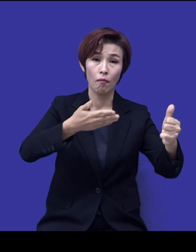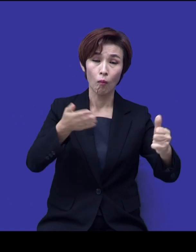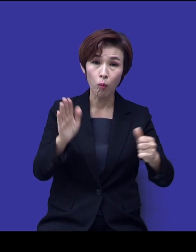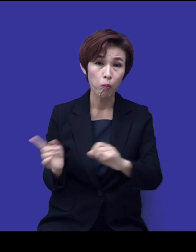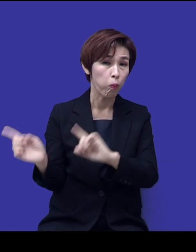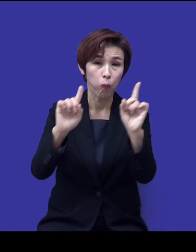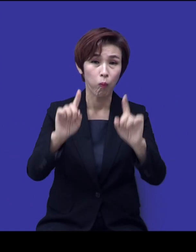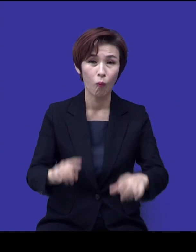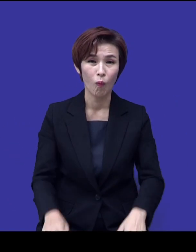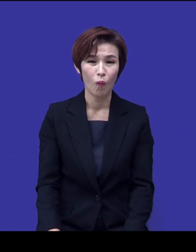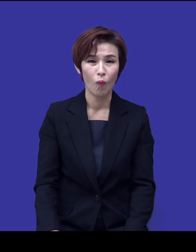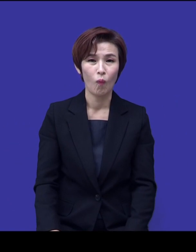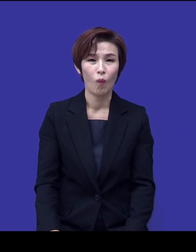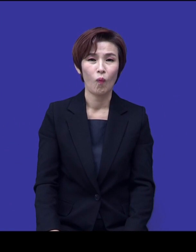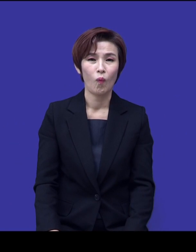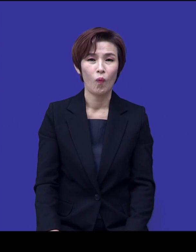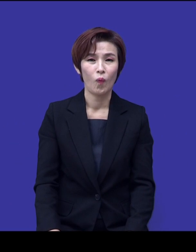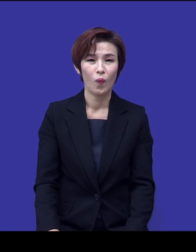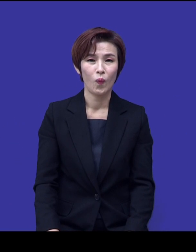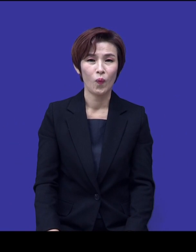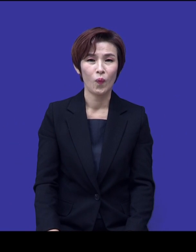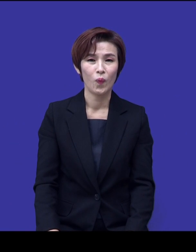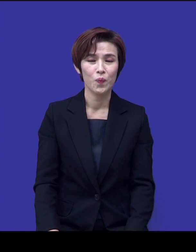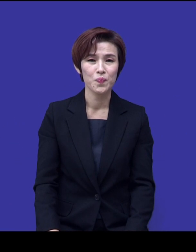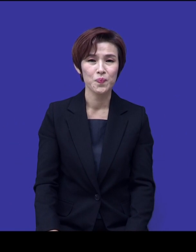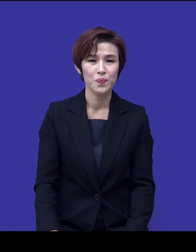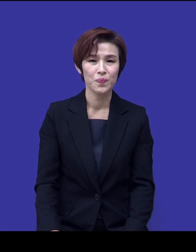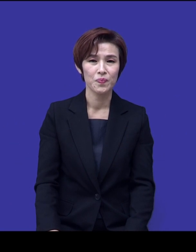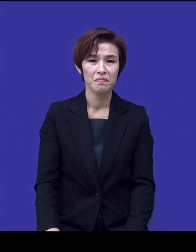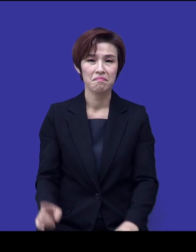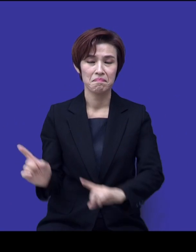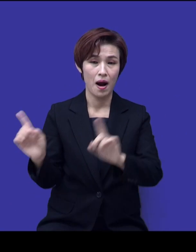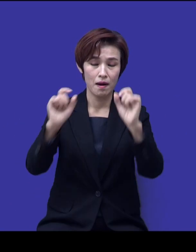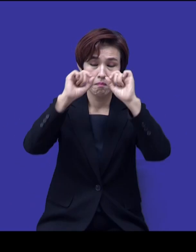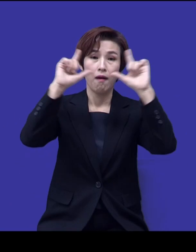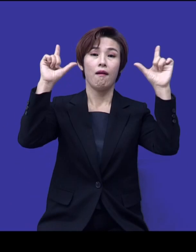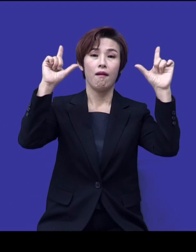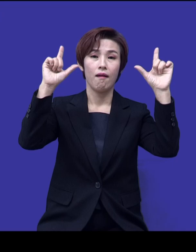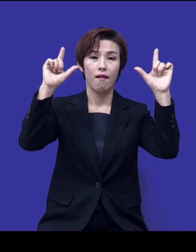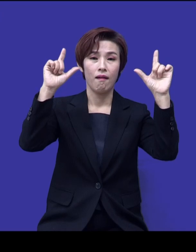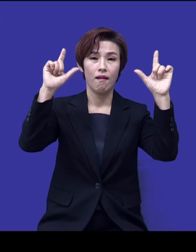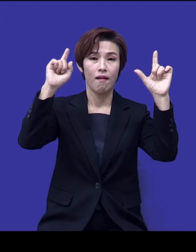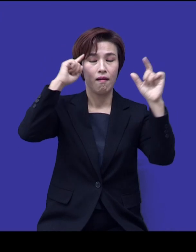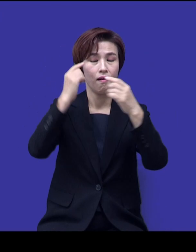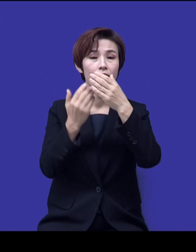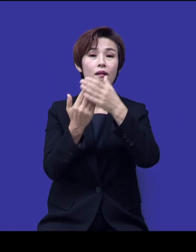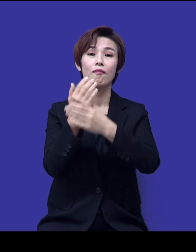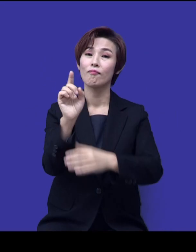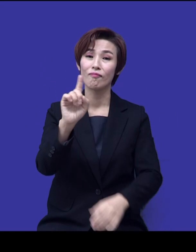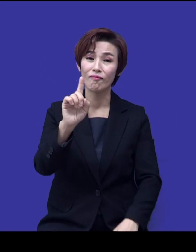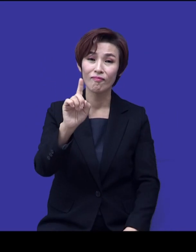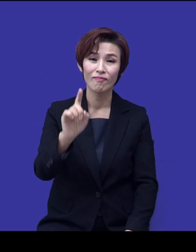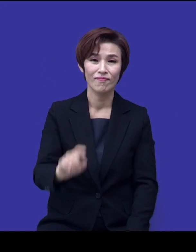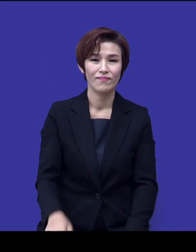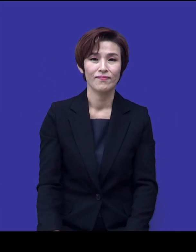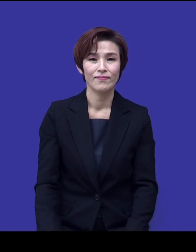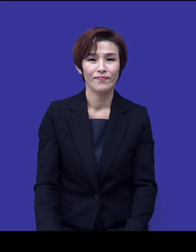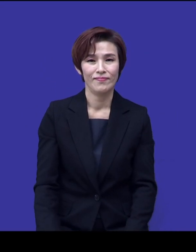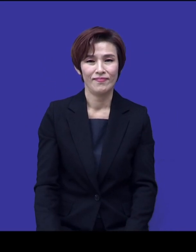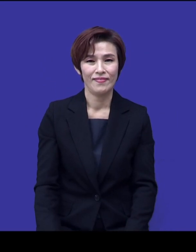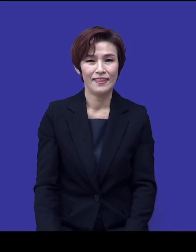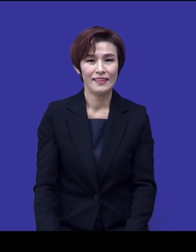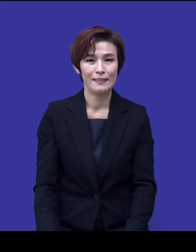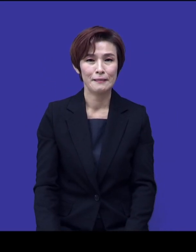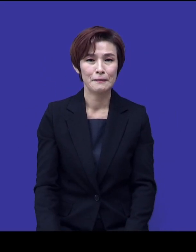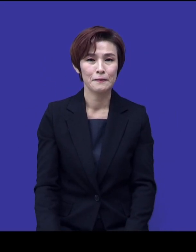그러니까 기적적으로 깨어나셨고, 근데 깨어나시자마자 뭐가 제일 좀 떠오르셨어요? 그것도 신기했죠.